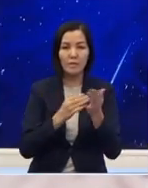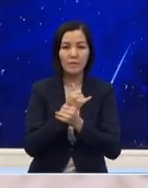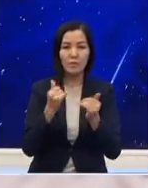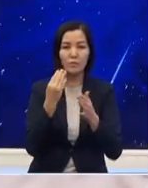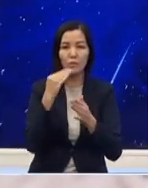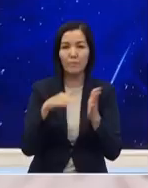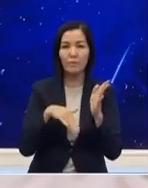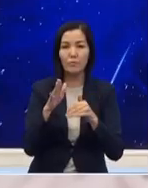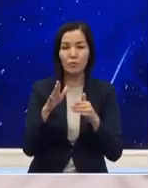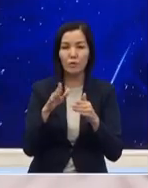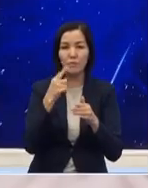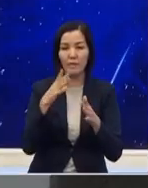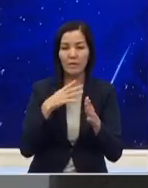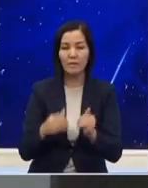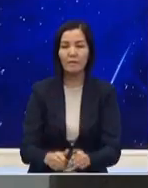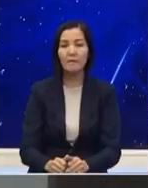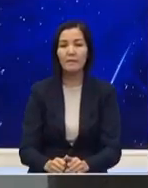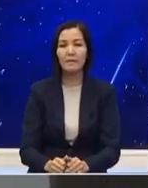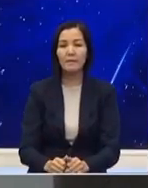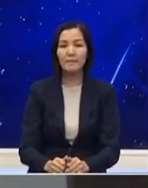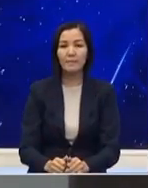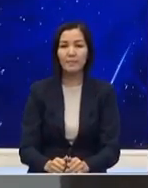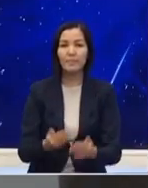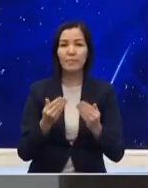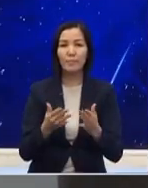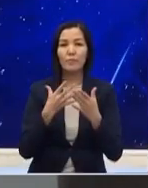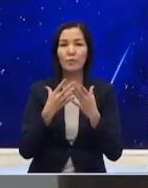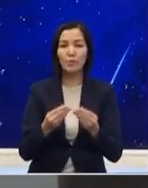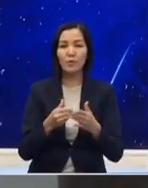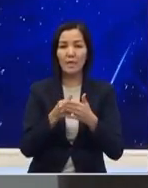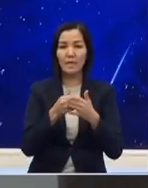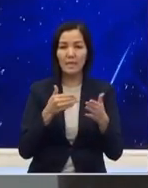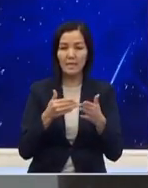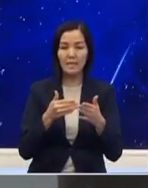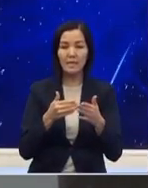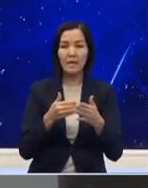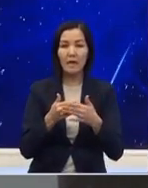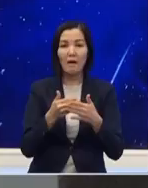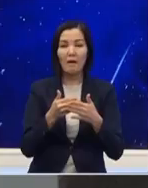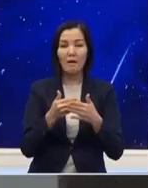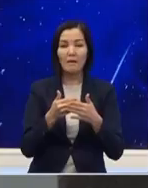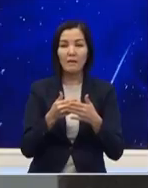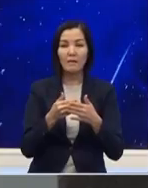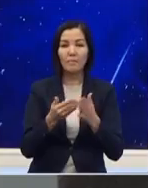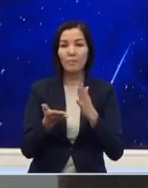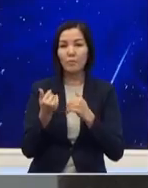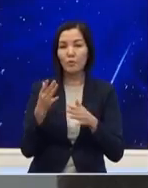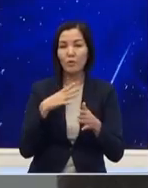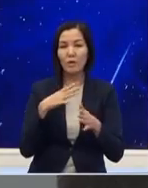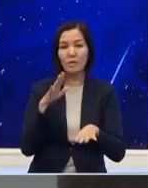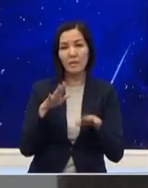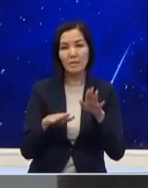көрсету сапасының да жақсарғанын айтады. Осы жерде осы уақытқа ем алып жүрміз. Енді бұрынғыдан қарағанда қазіргі жағдай